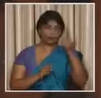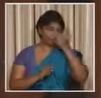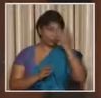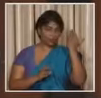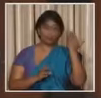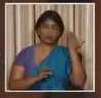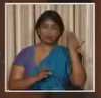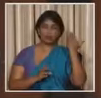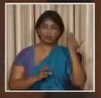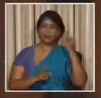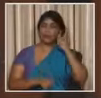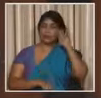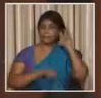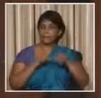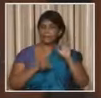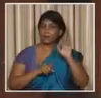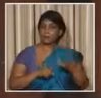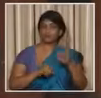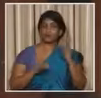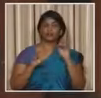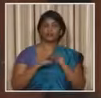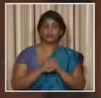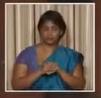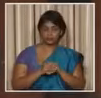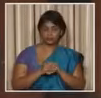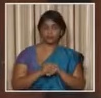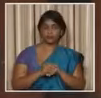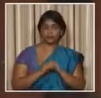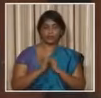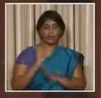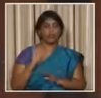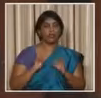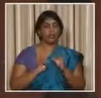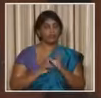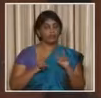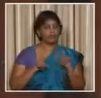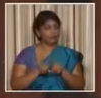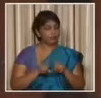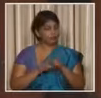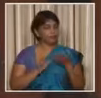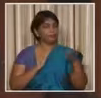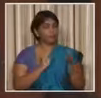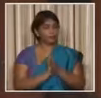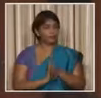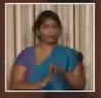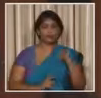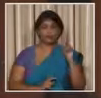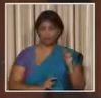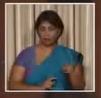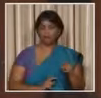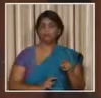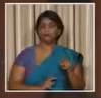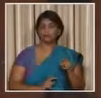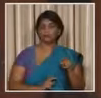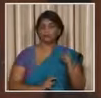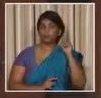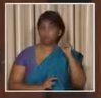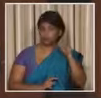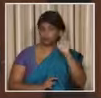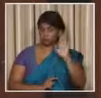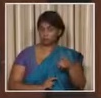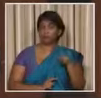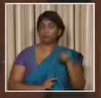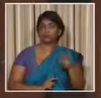பிரச்சனையை தீர்க்க முடியாத நிலையில் அவர் இருக்கிறார். அதனால தான் நாங்கள் சொல்றோம் எங்களுடைய அதிகாரங்களை எங்களுடைய கையிலே தாருங்கள், நாங்களே எங்களுடைய பிரச்சனையை பார்க்கிறோம். ஊழல்